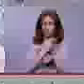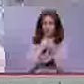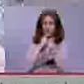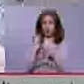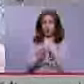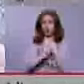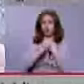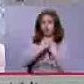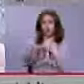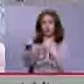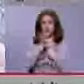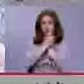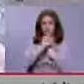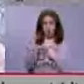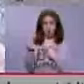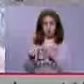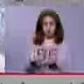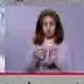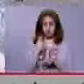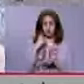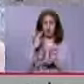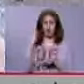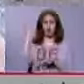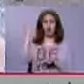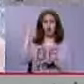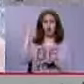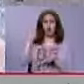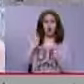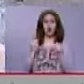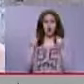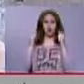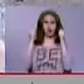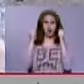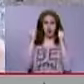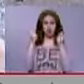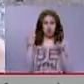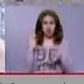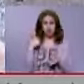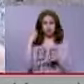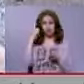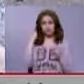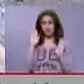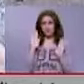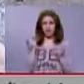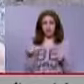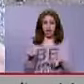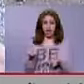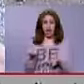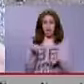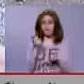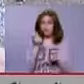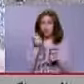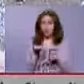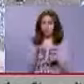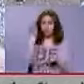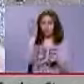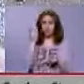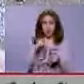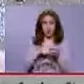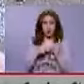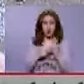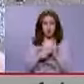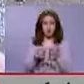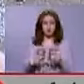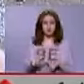حاجة. الكهرباء حاجة يعني إحنا مش فاهمين هي ماشية إزاي، بالشريحة ماشية إزاي، مش فاهمين يعني إيه